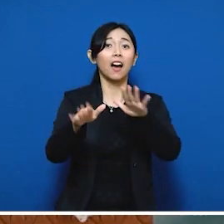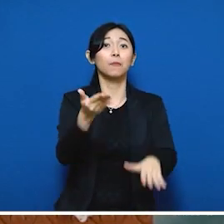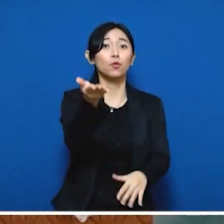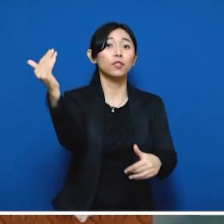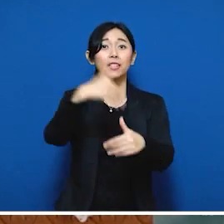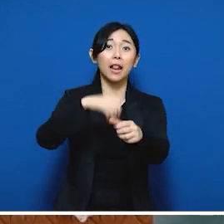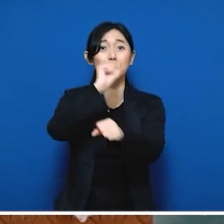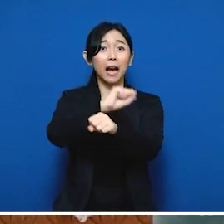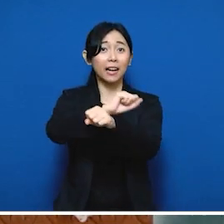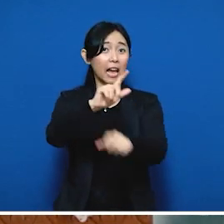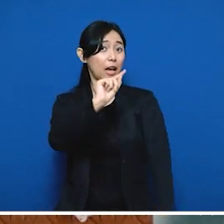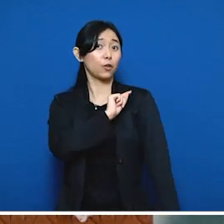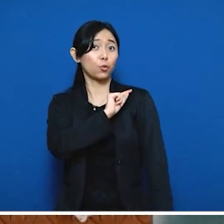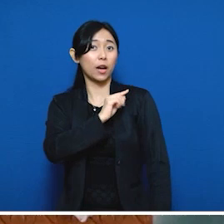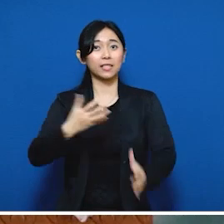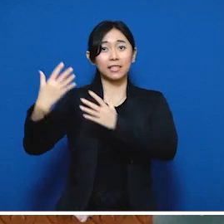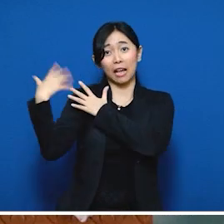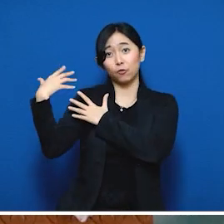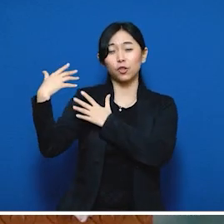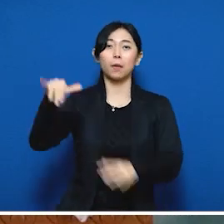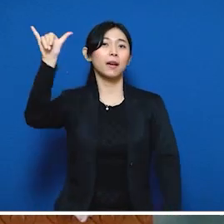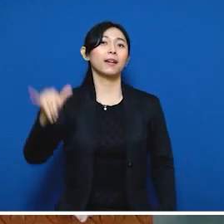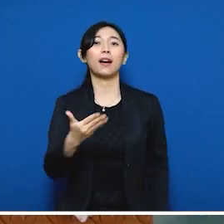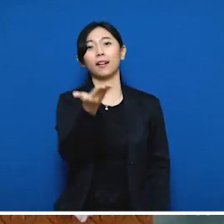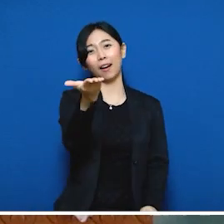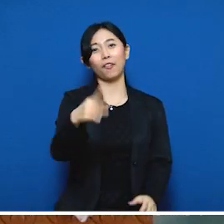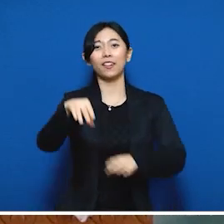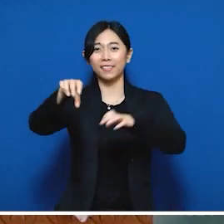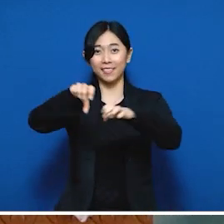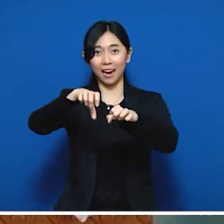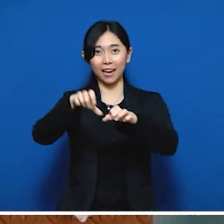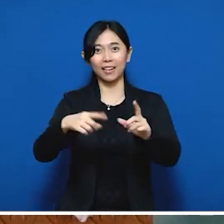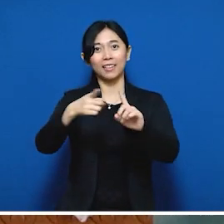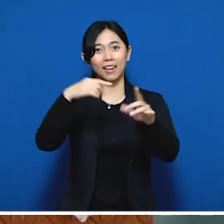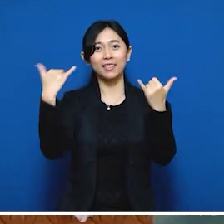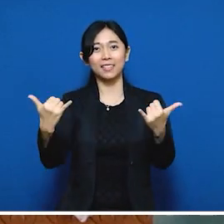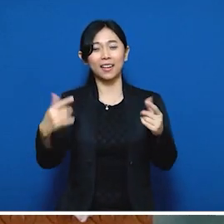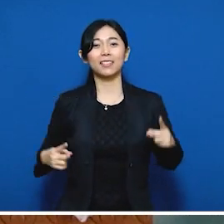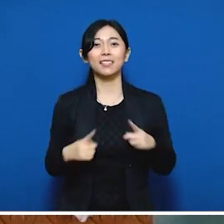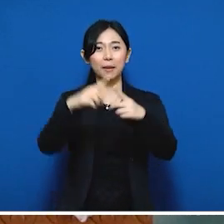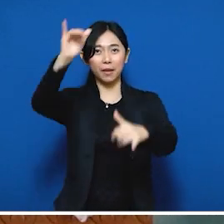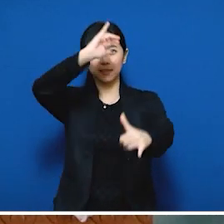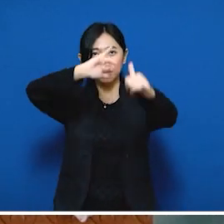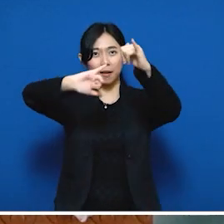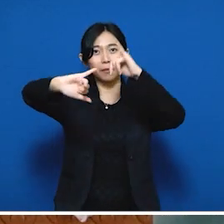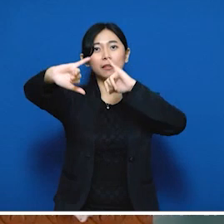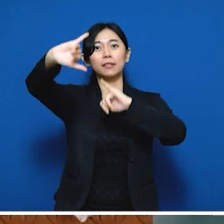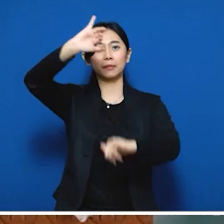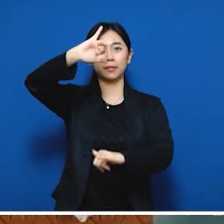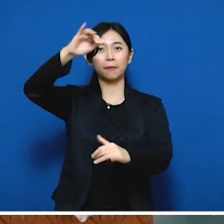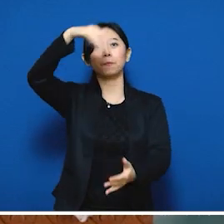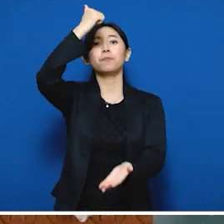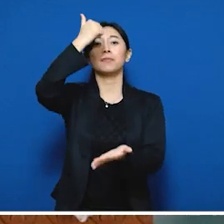setiap karya dan tugas tanggung jawab yang engkau kerjakan dari sekarang sampai